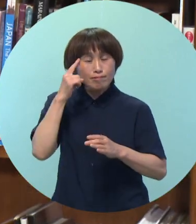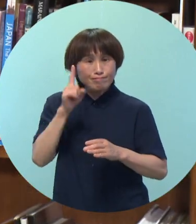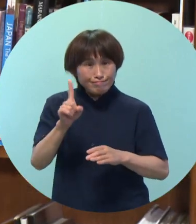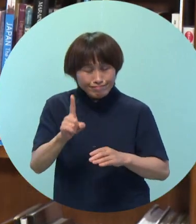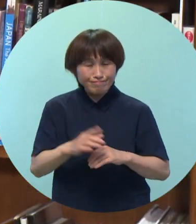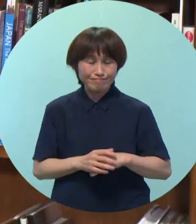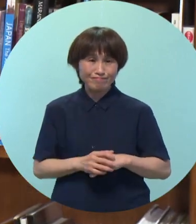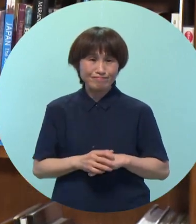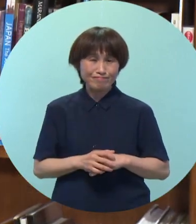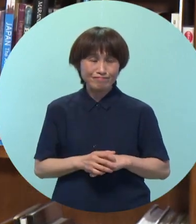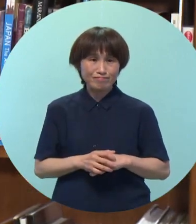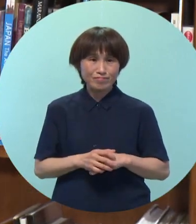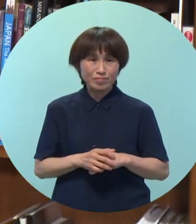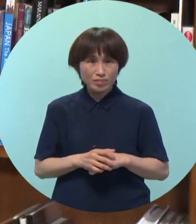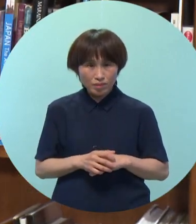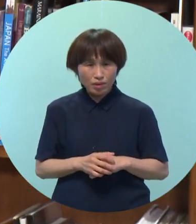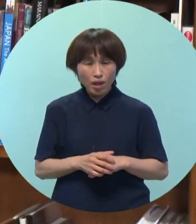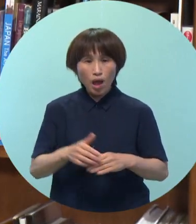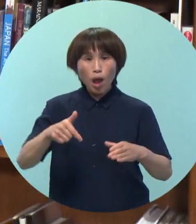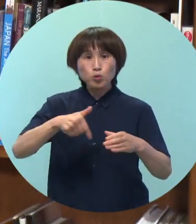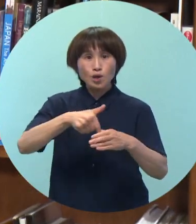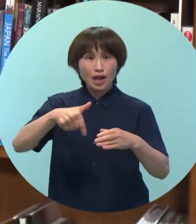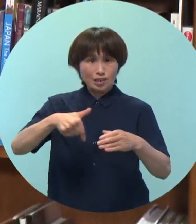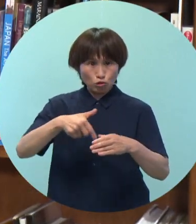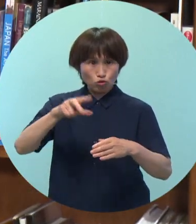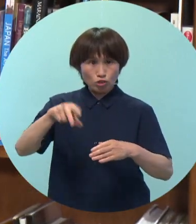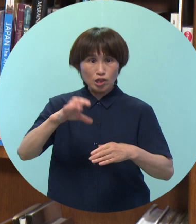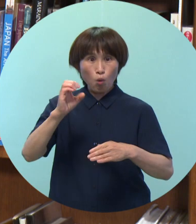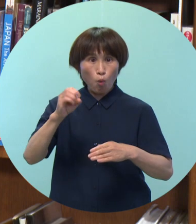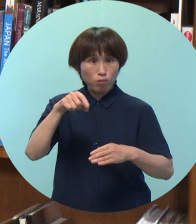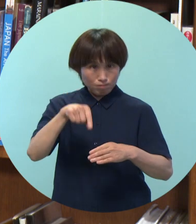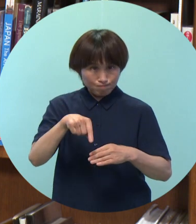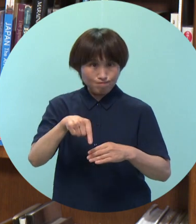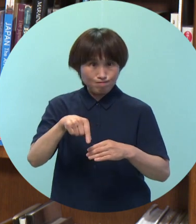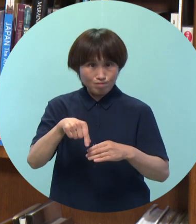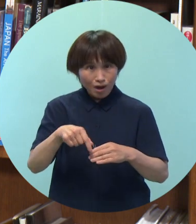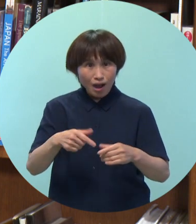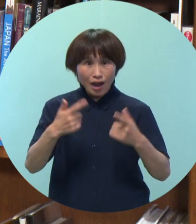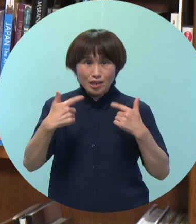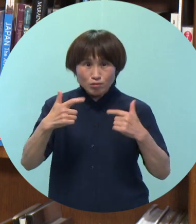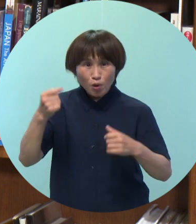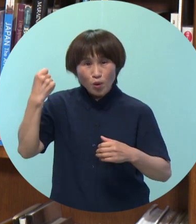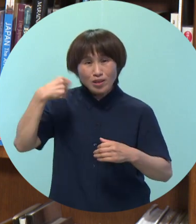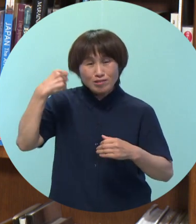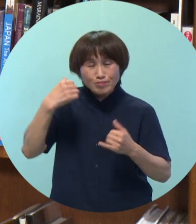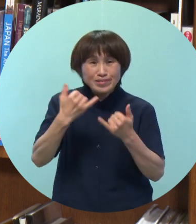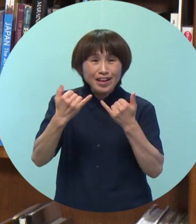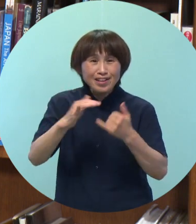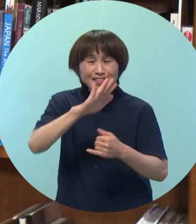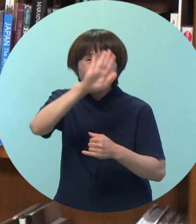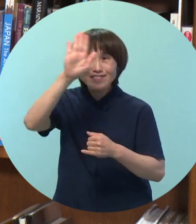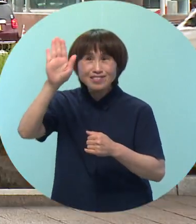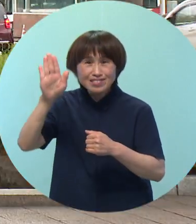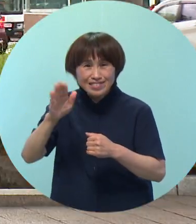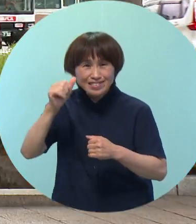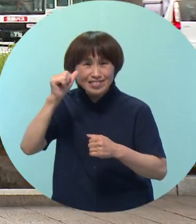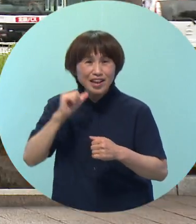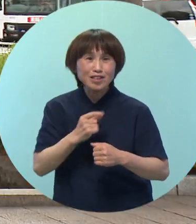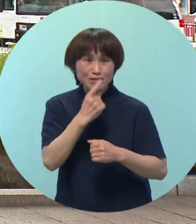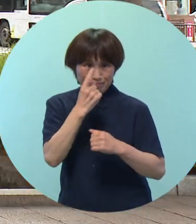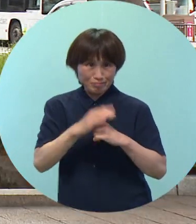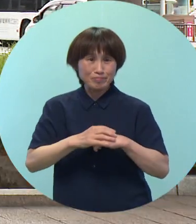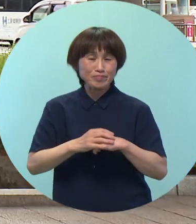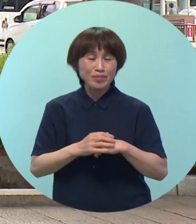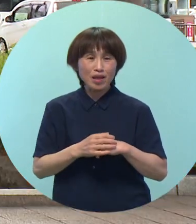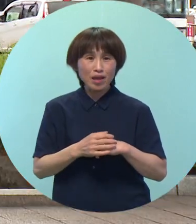ネイロ人として結構その常夏みたいな天気に慣れてるんですけど、雪の日